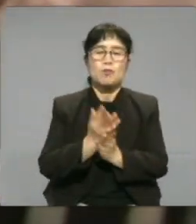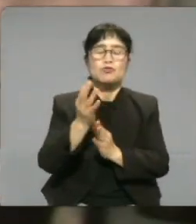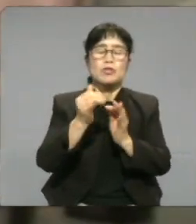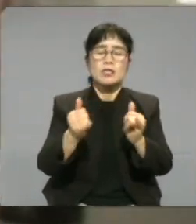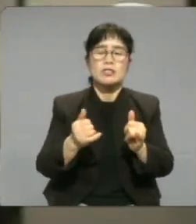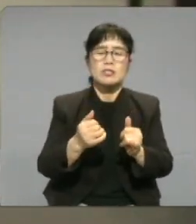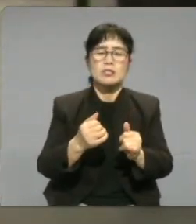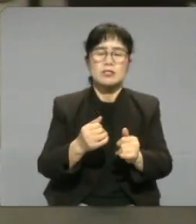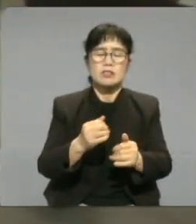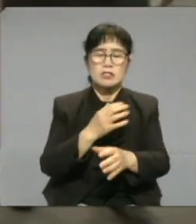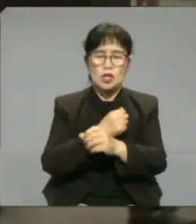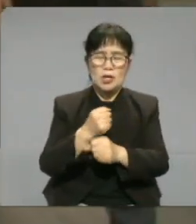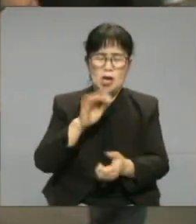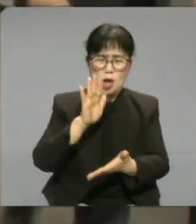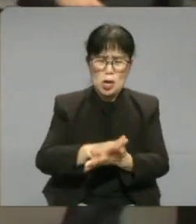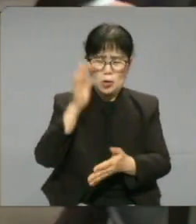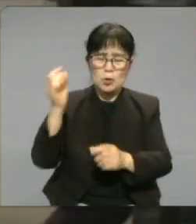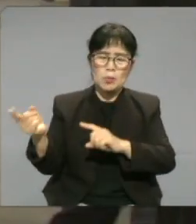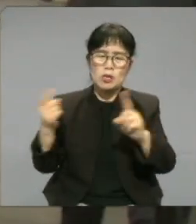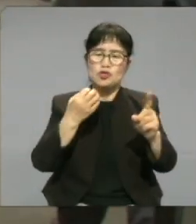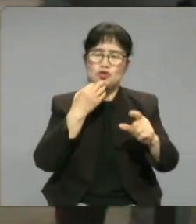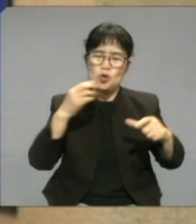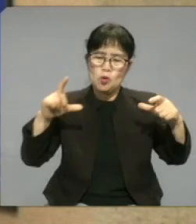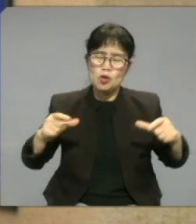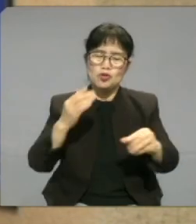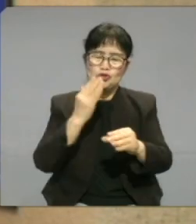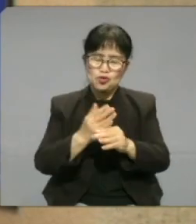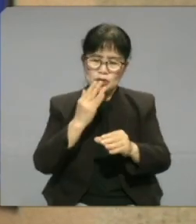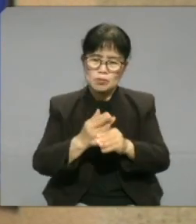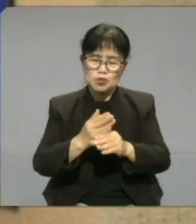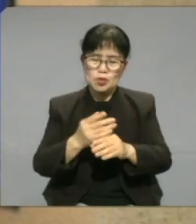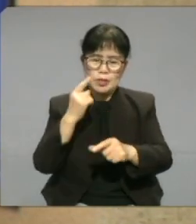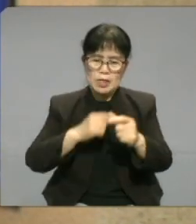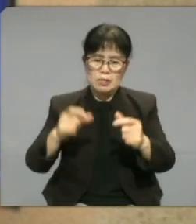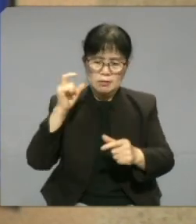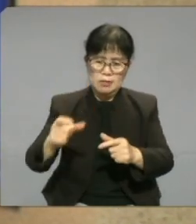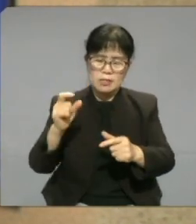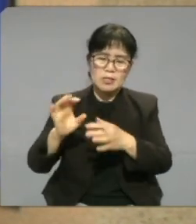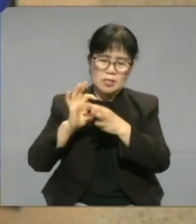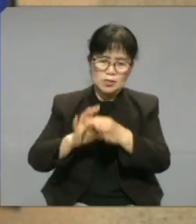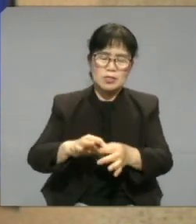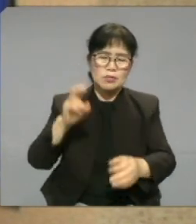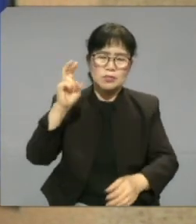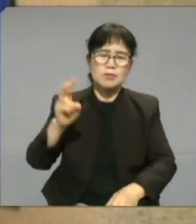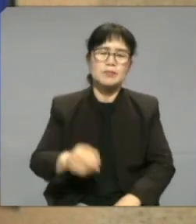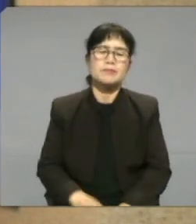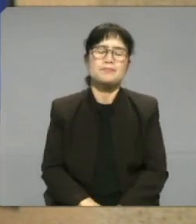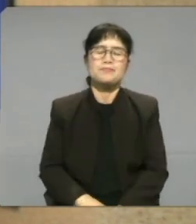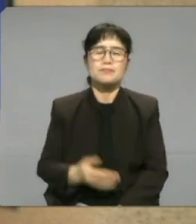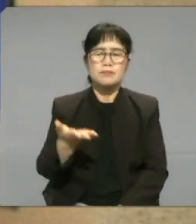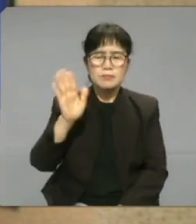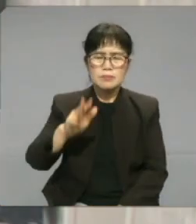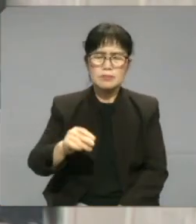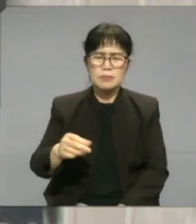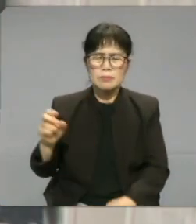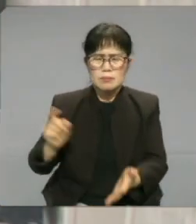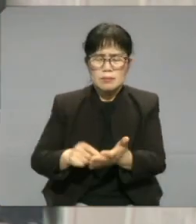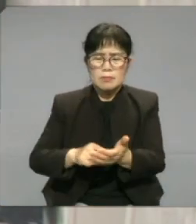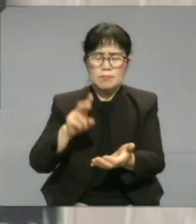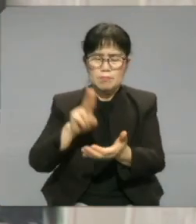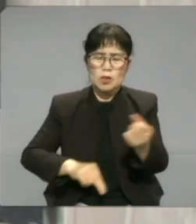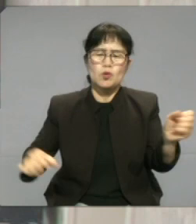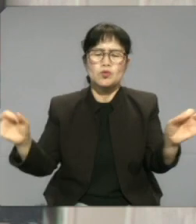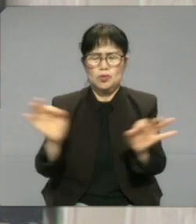청결기 회복으로 수도권 중심으로 바닥 다지기가 이어질 것으로 내다봤습니다 하지만 매물 소진에 따른